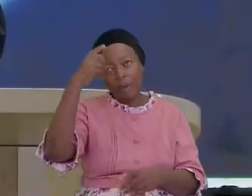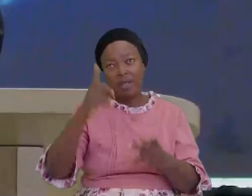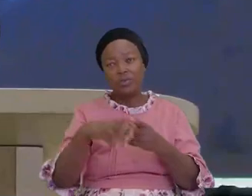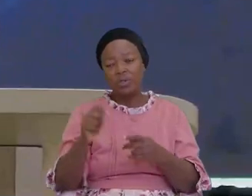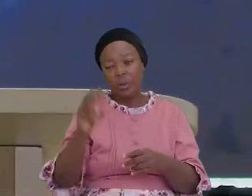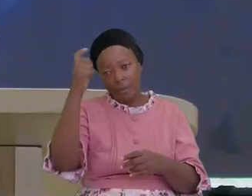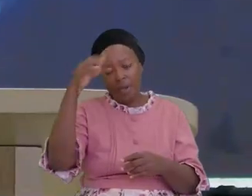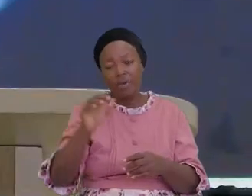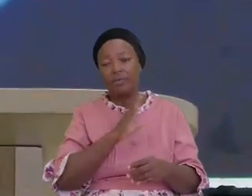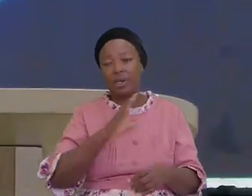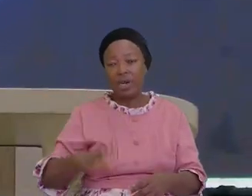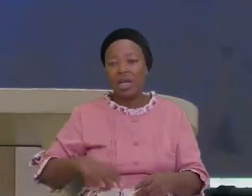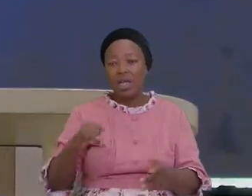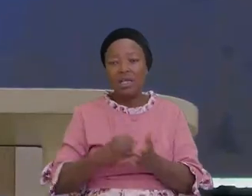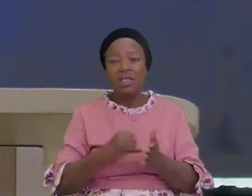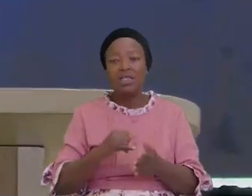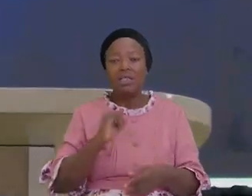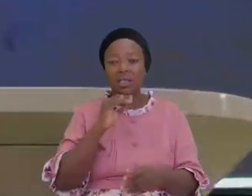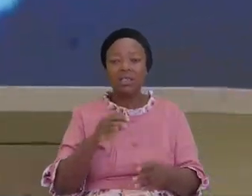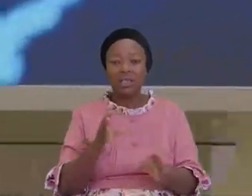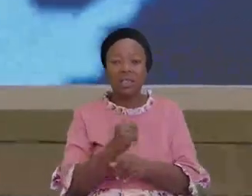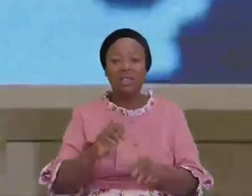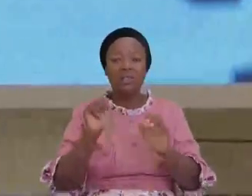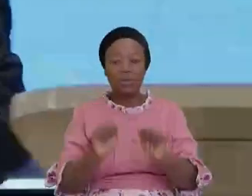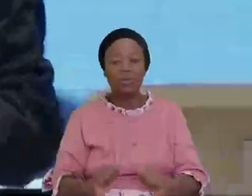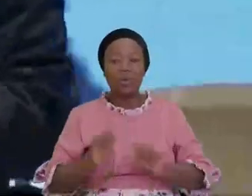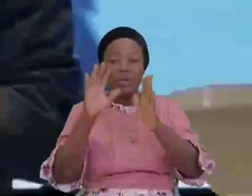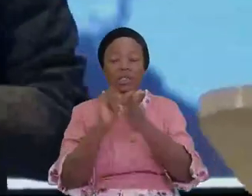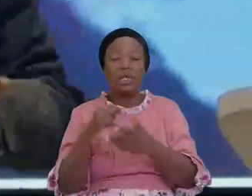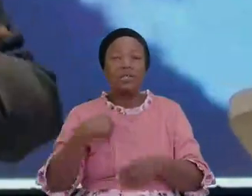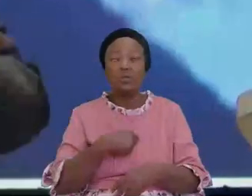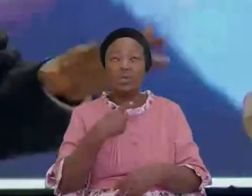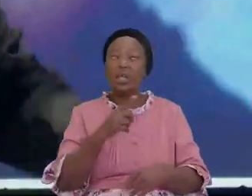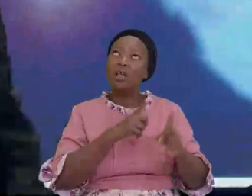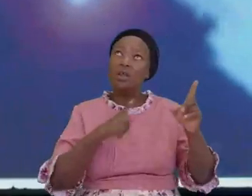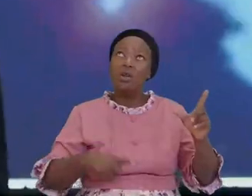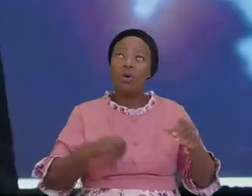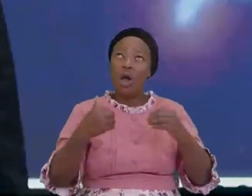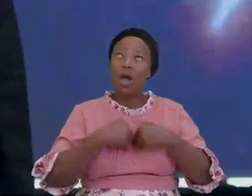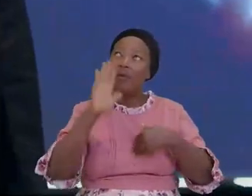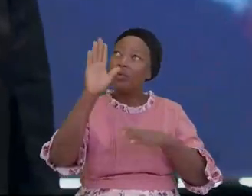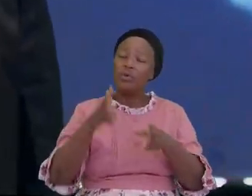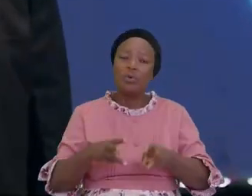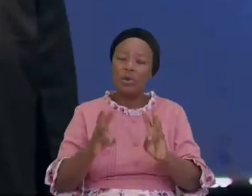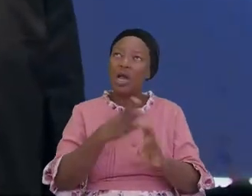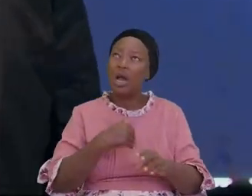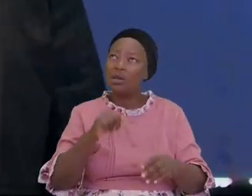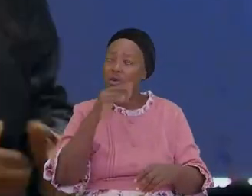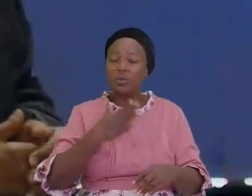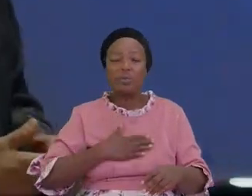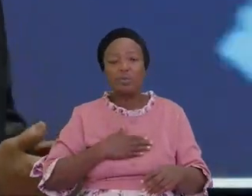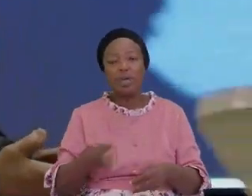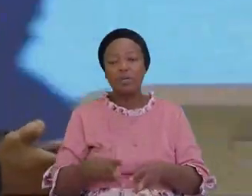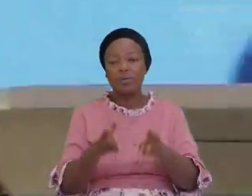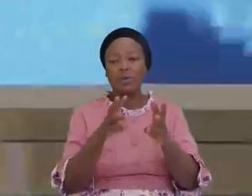de Christ. C'est la soumission. Et nous disons, Seigneur, fais ta volonté et non